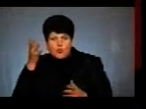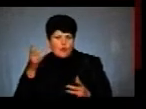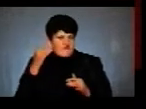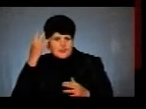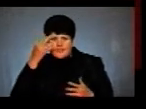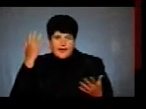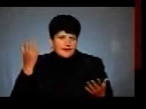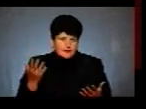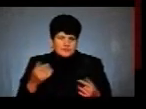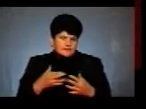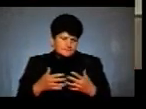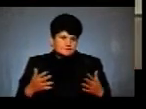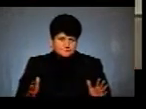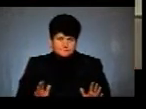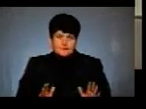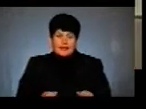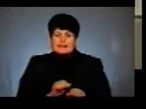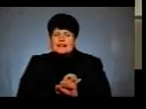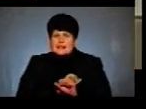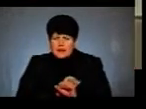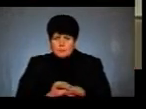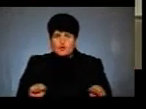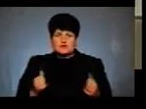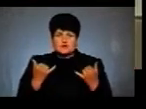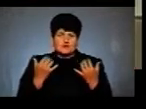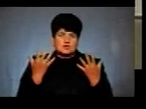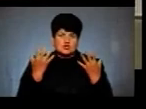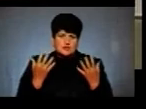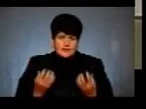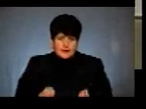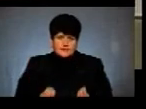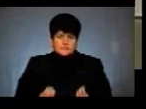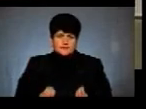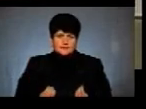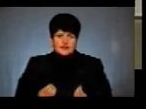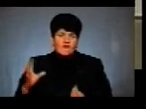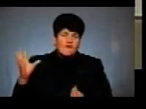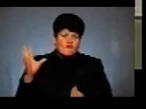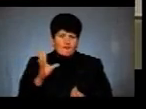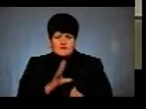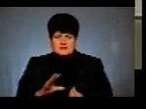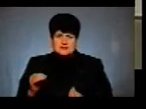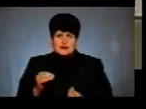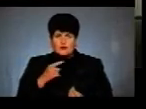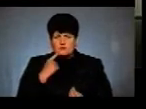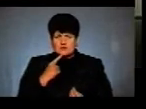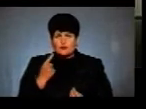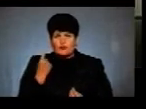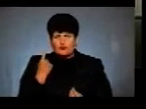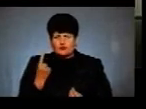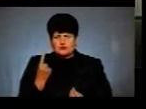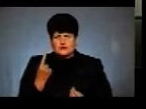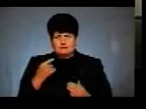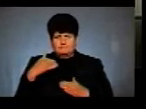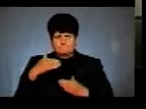далі. Не можна на сьогоднішній день все зводити в одну якусь